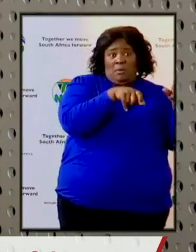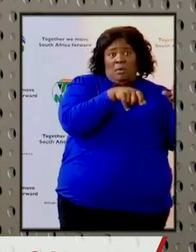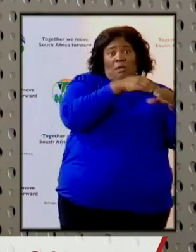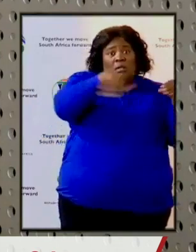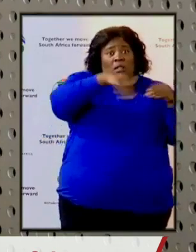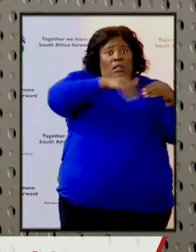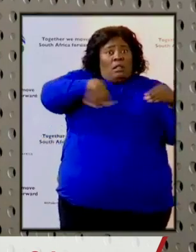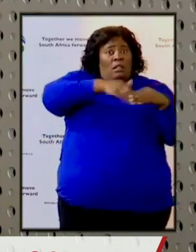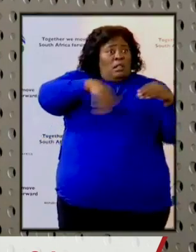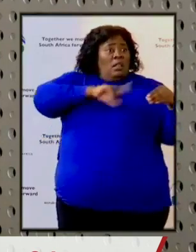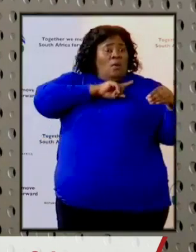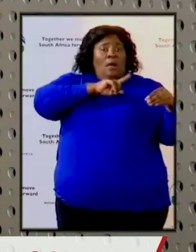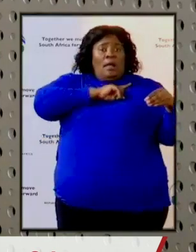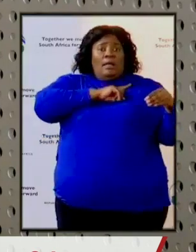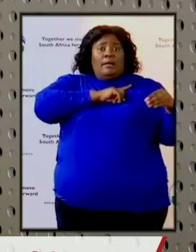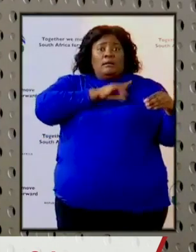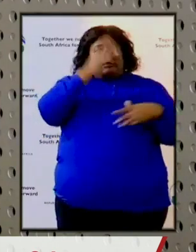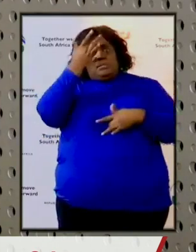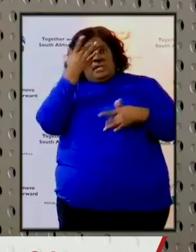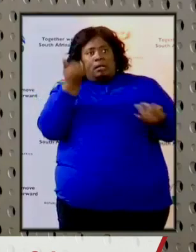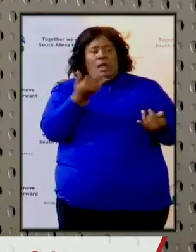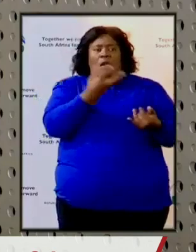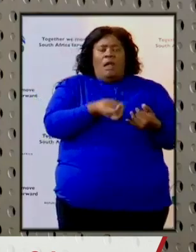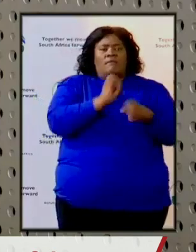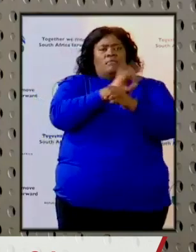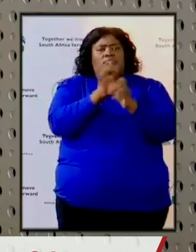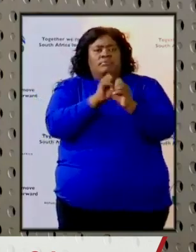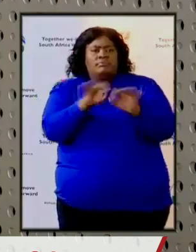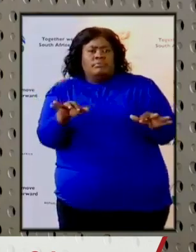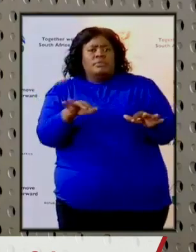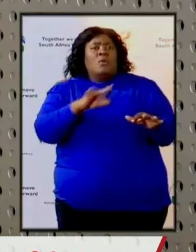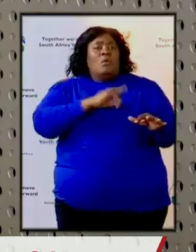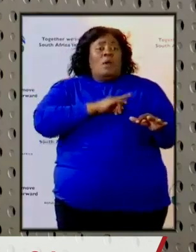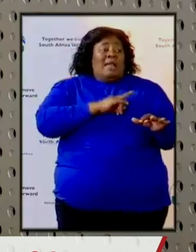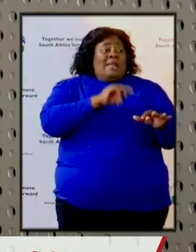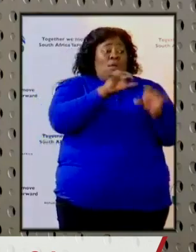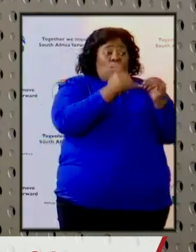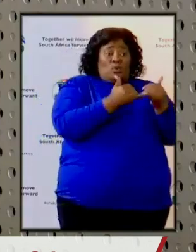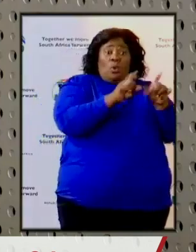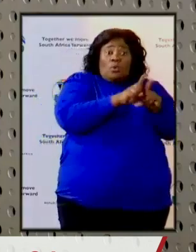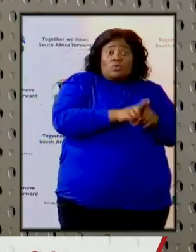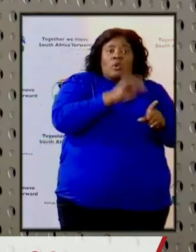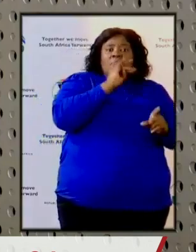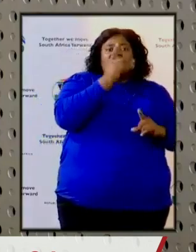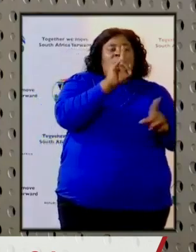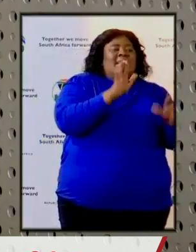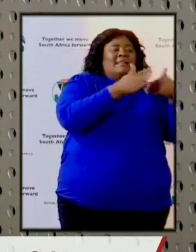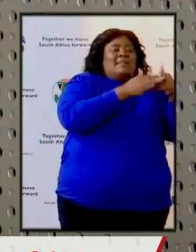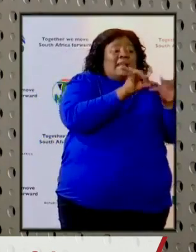nemboni ivalwe ngoba phela mangabe sekunabantu abanegciwane abaningi lapho leyo mboni